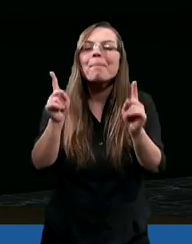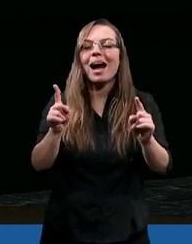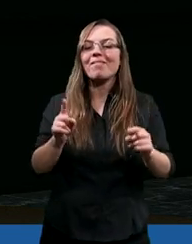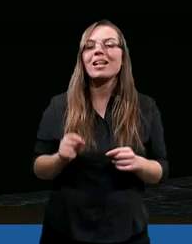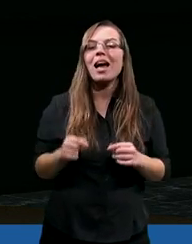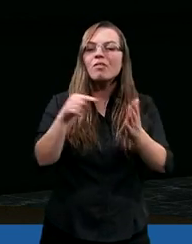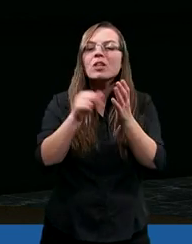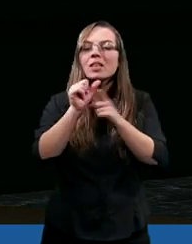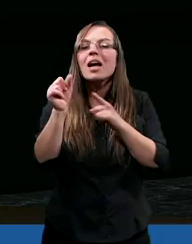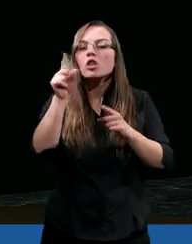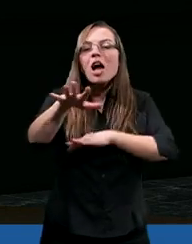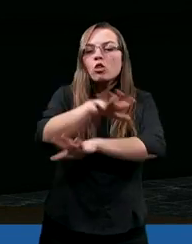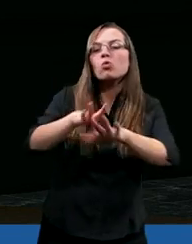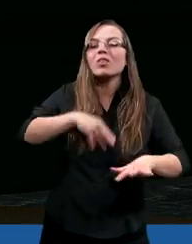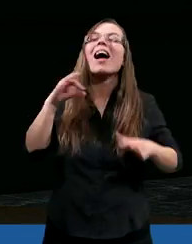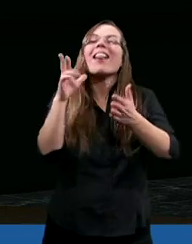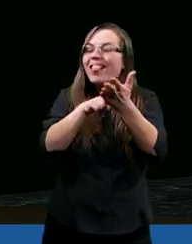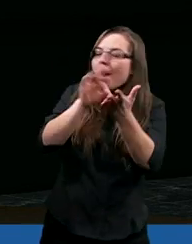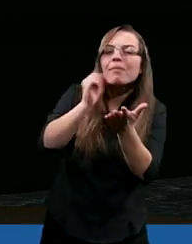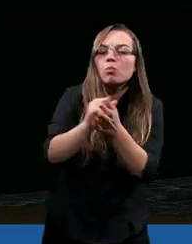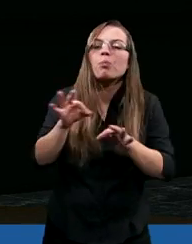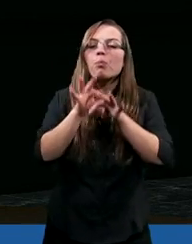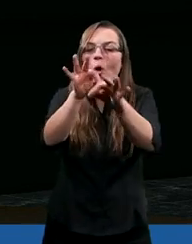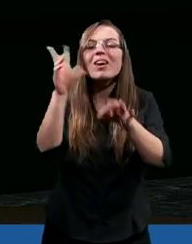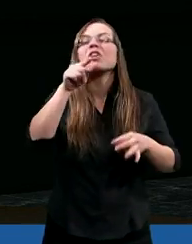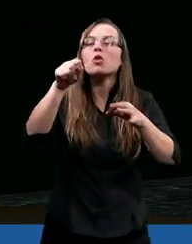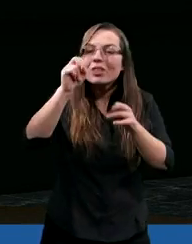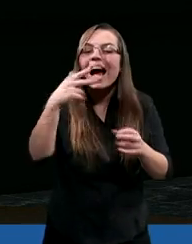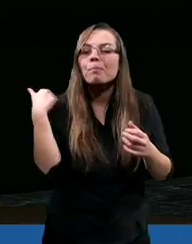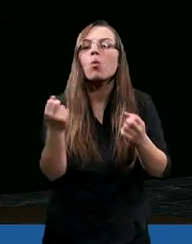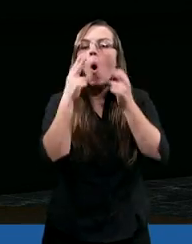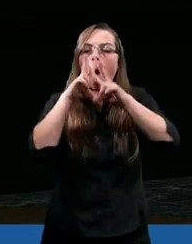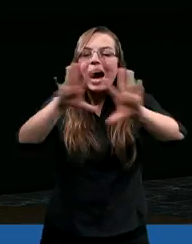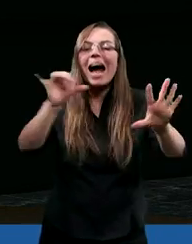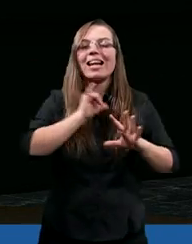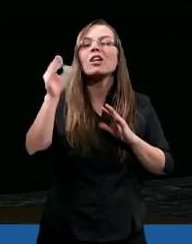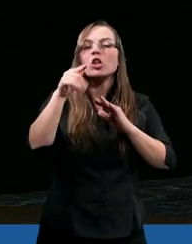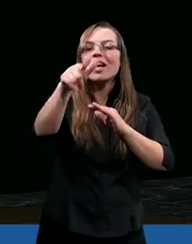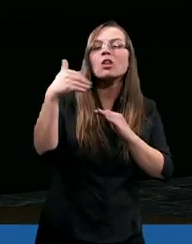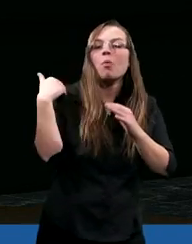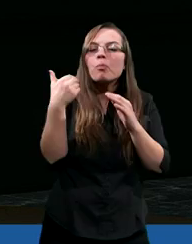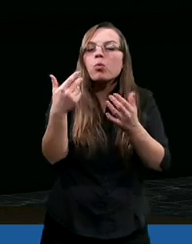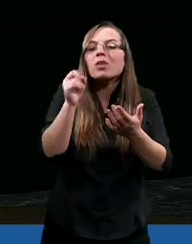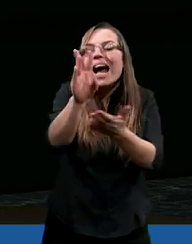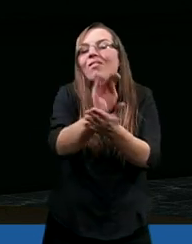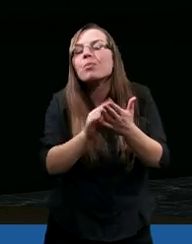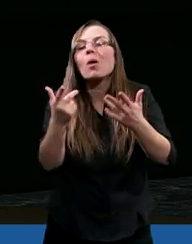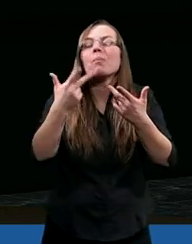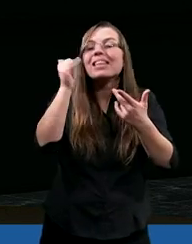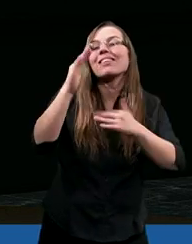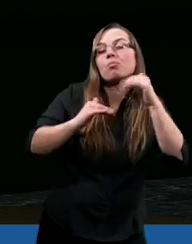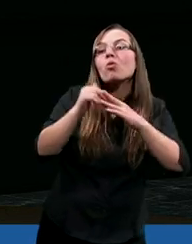fantastyczne, jak do święty musiał go prowadzić, że mu tak to wszystko okazał, że mógł to spisać ku naszej nauce, ku naszemu